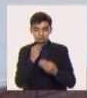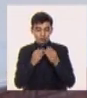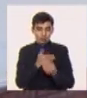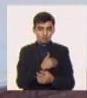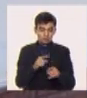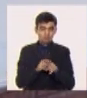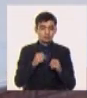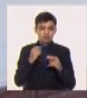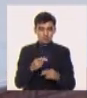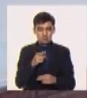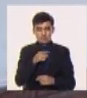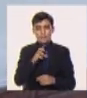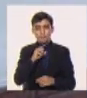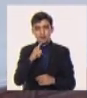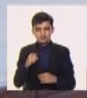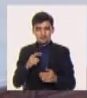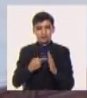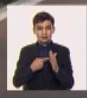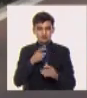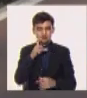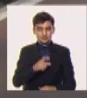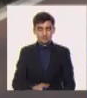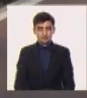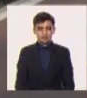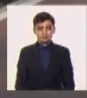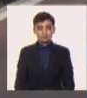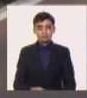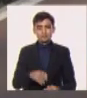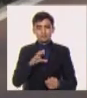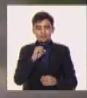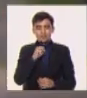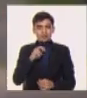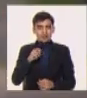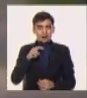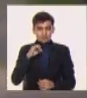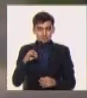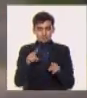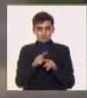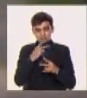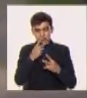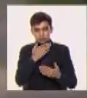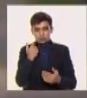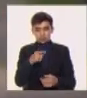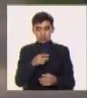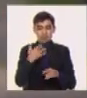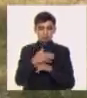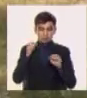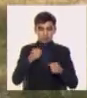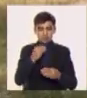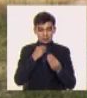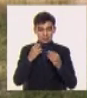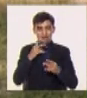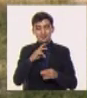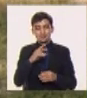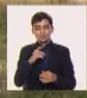кажется, это даже базовая потребность человека. Санэпидслужбы города также не видят препятствий для того, чтобы обедать на улице. Главное,